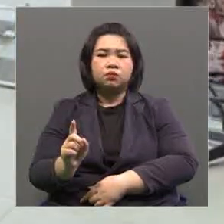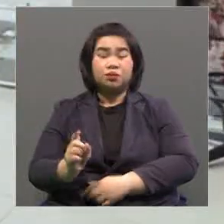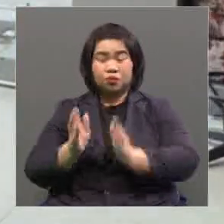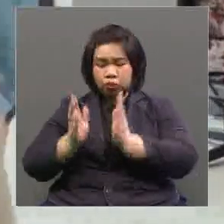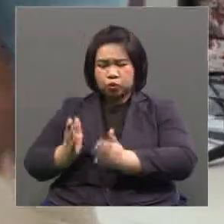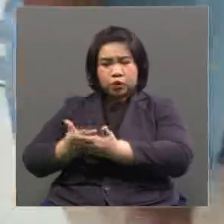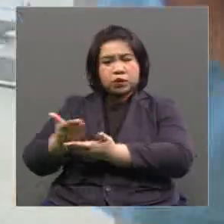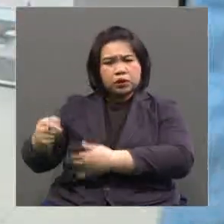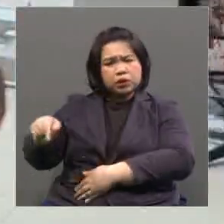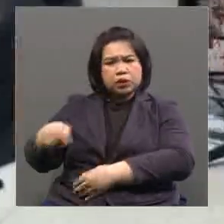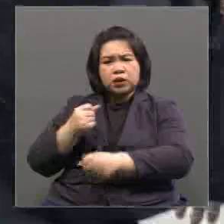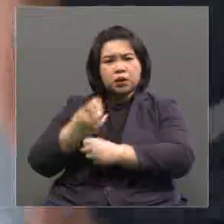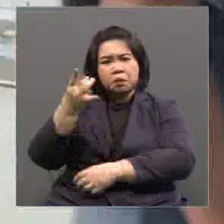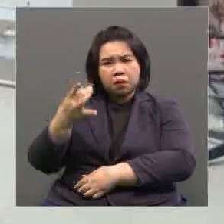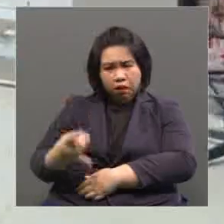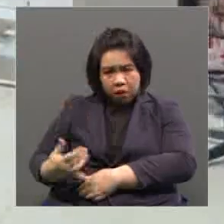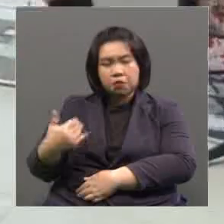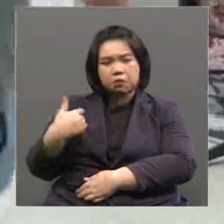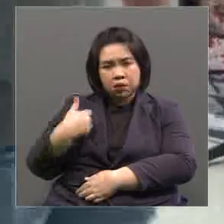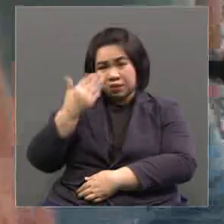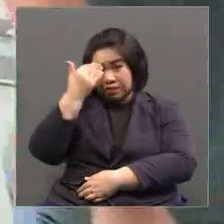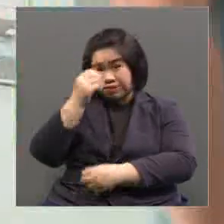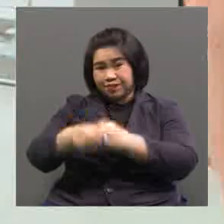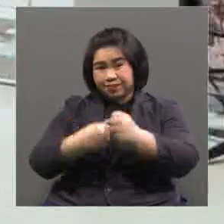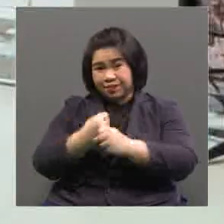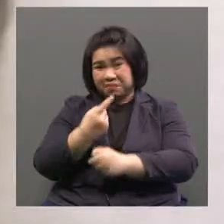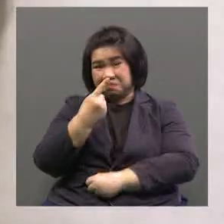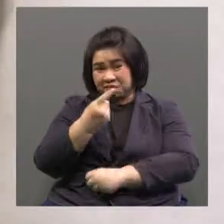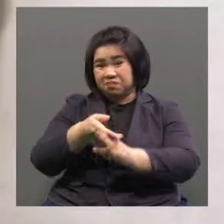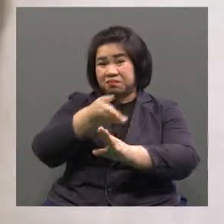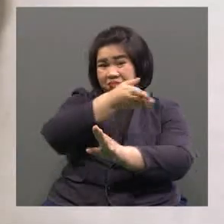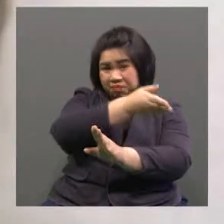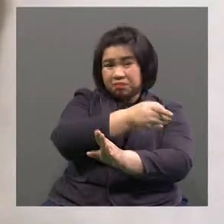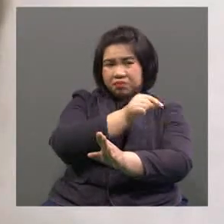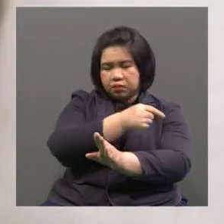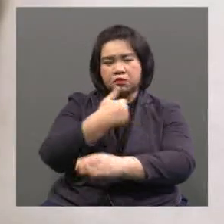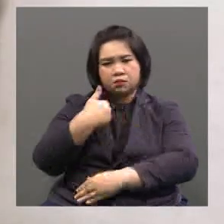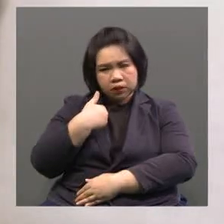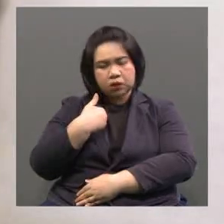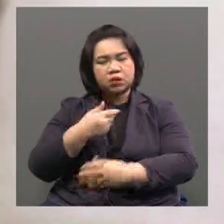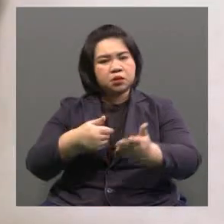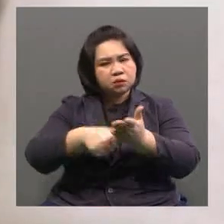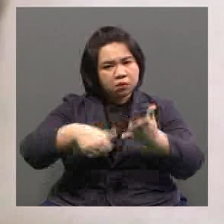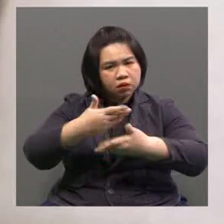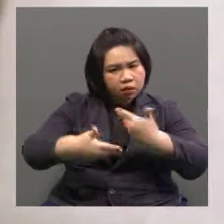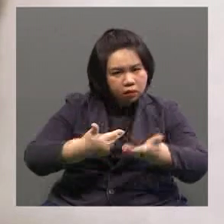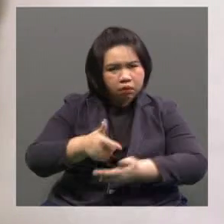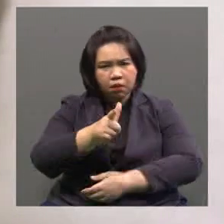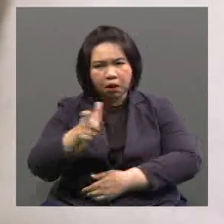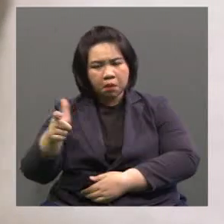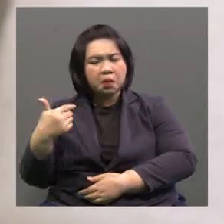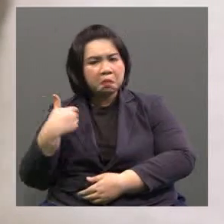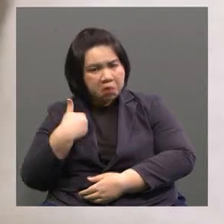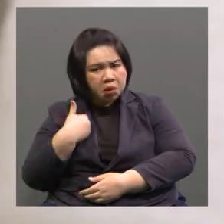ผู้ซื้อนำไปใช้ทำอะไรบ้างเพราะว่าช่วง 1ปีที่ผ่านมาต้องยอมรับนะครับว่ามีการซื้อขายปืนดัดแปลงเนี่ย